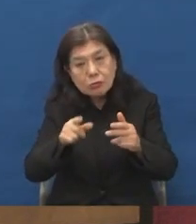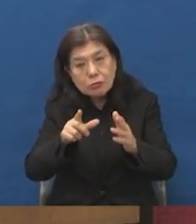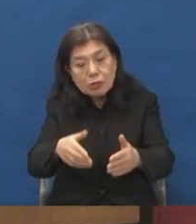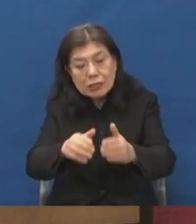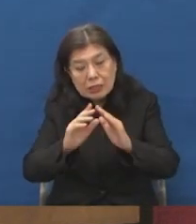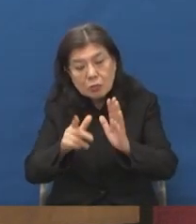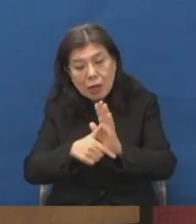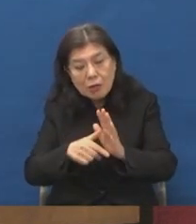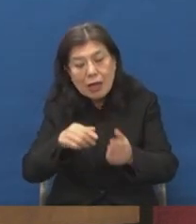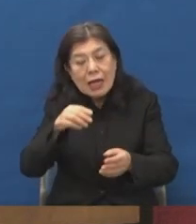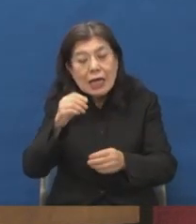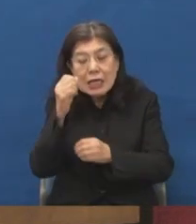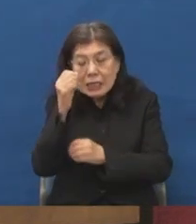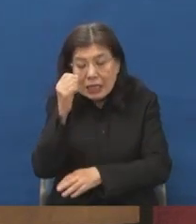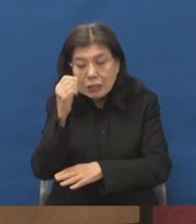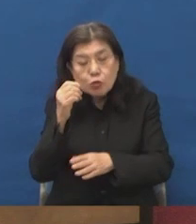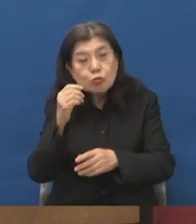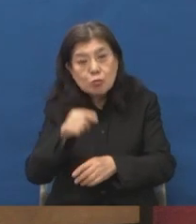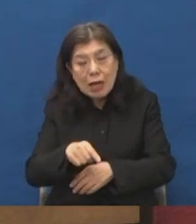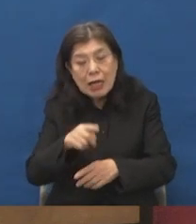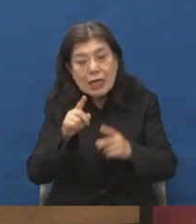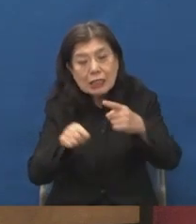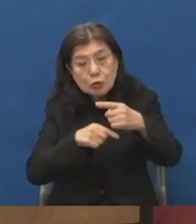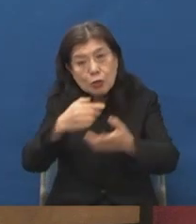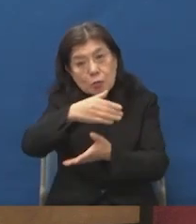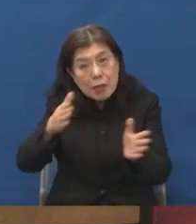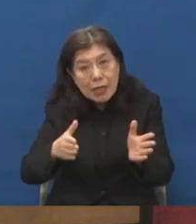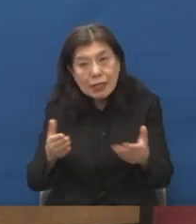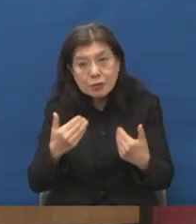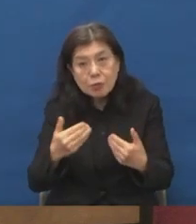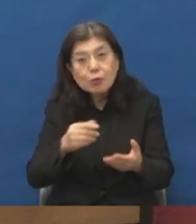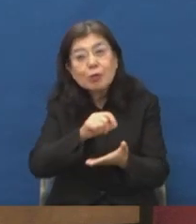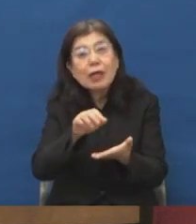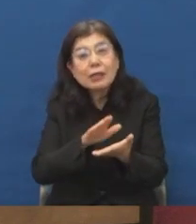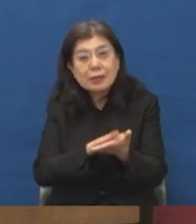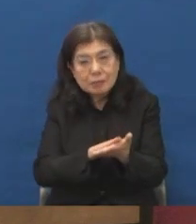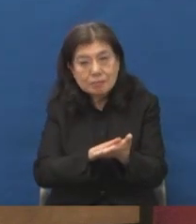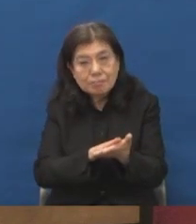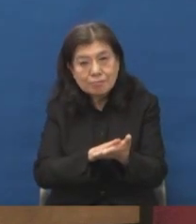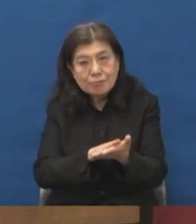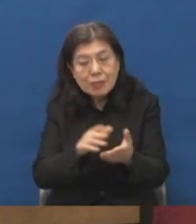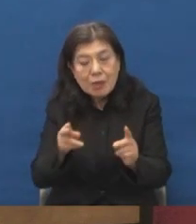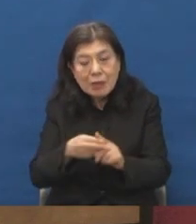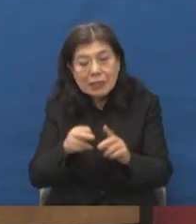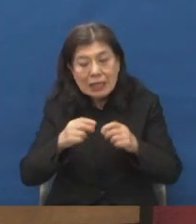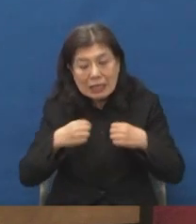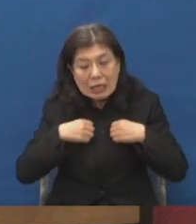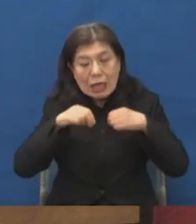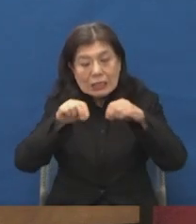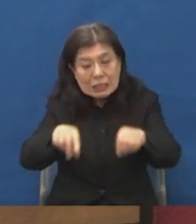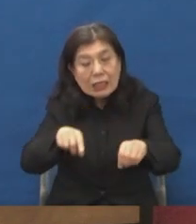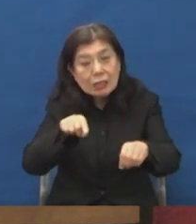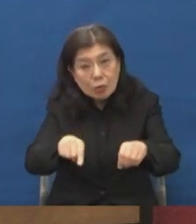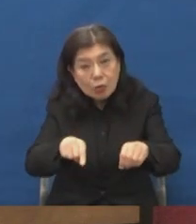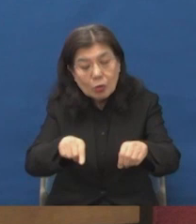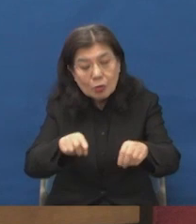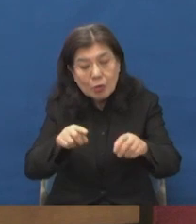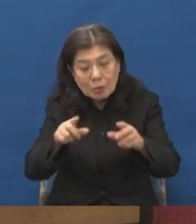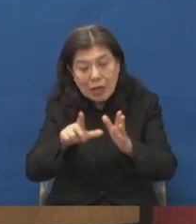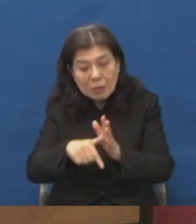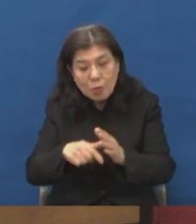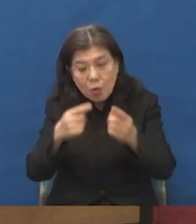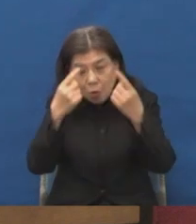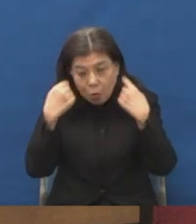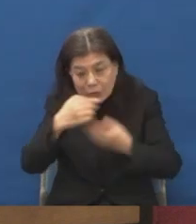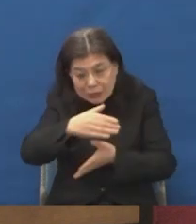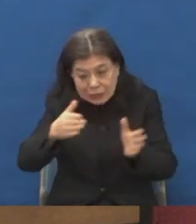とされています。さらに、新型コロナウイルス感染での教訓としても、個室で隔離され、感染対策